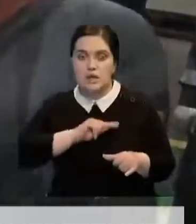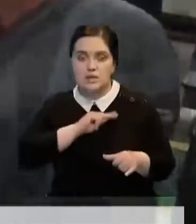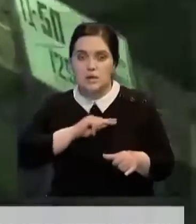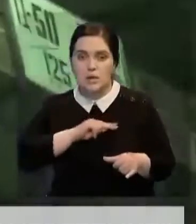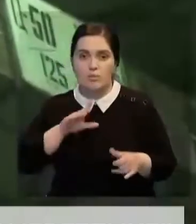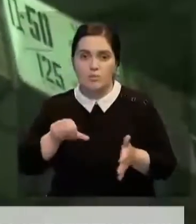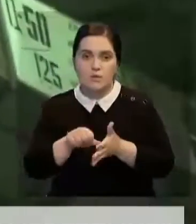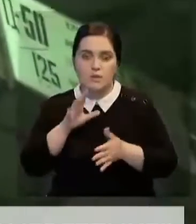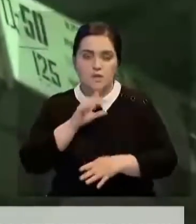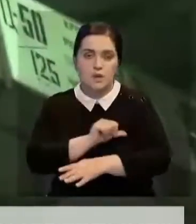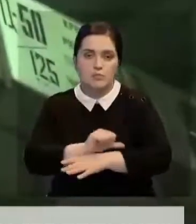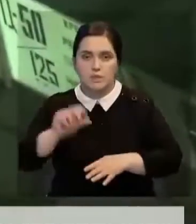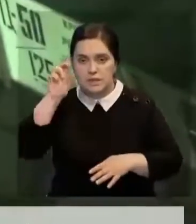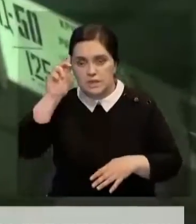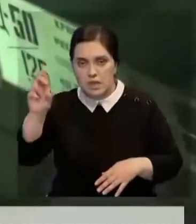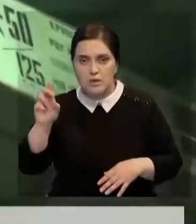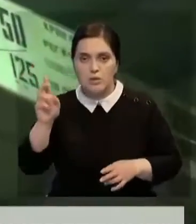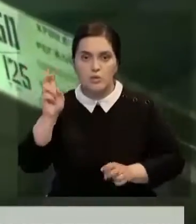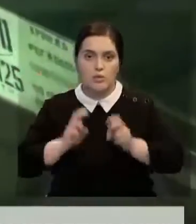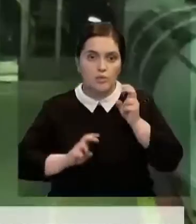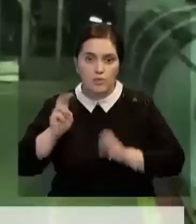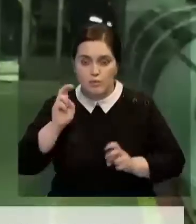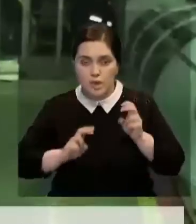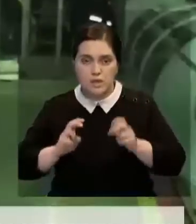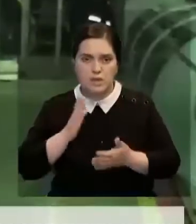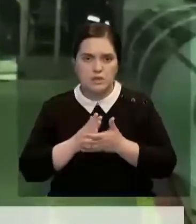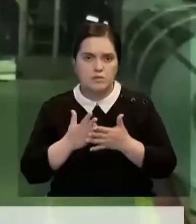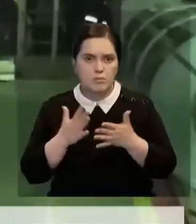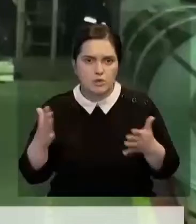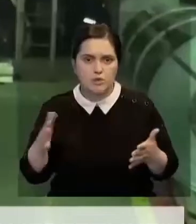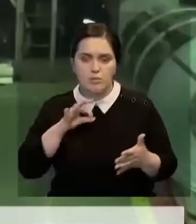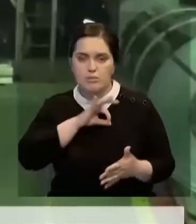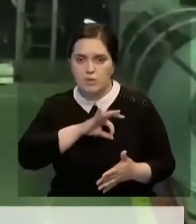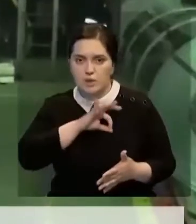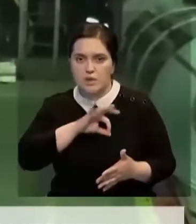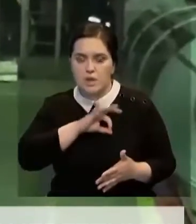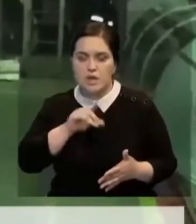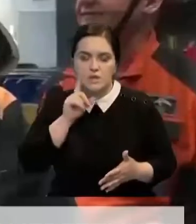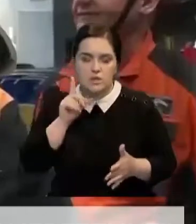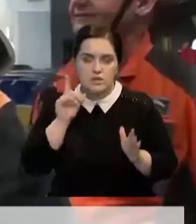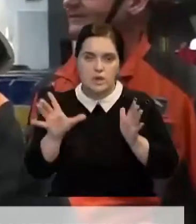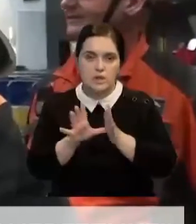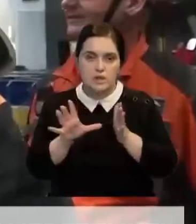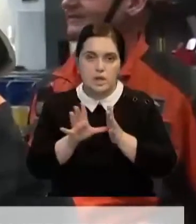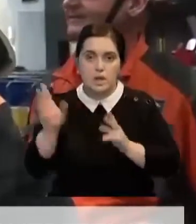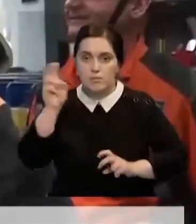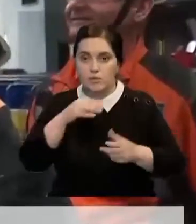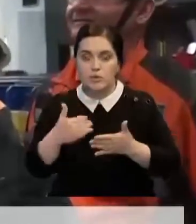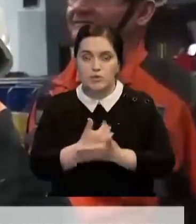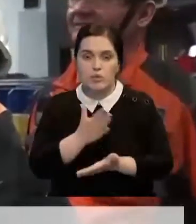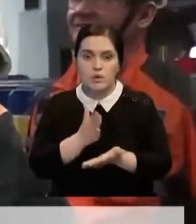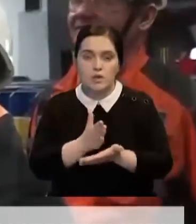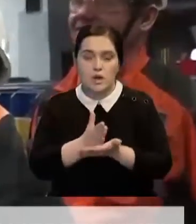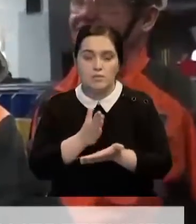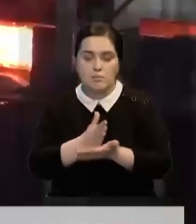представители зарубежных стран отметили что у комбината как и у всей страны есть большой потенциал в использовании зелёной энергетики поэтому поиск новых направлений